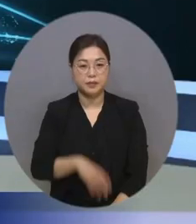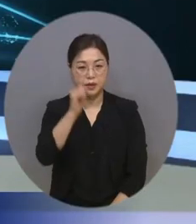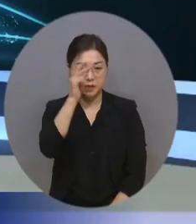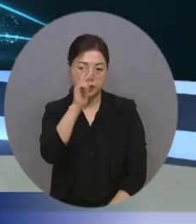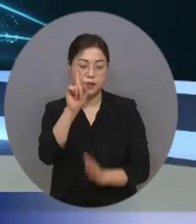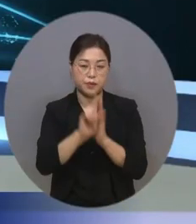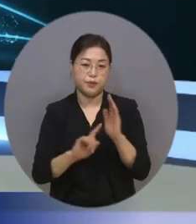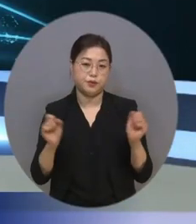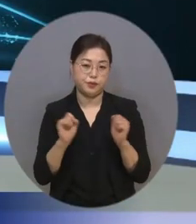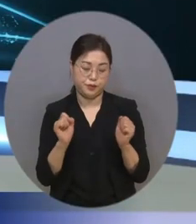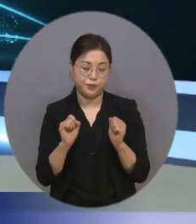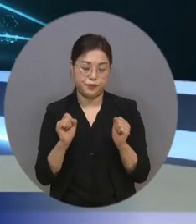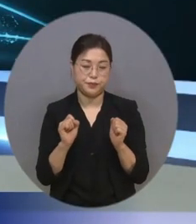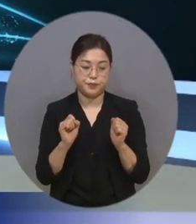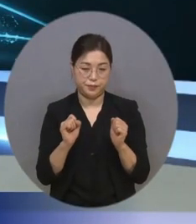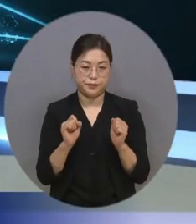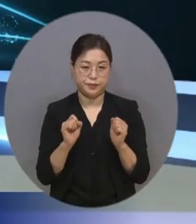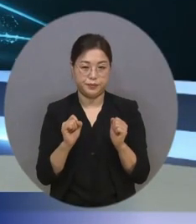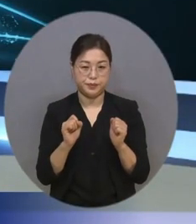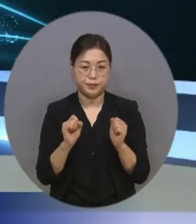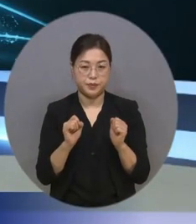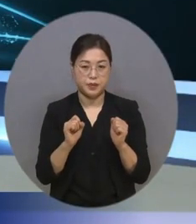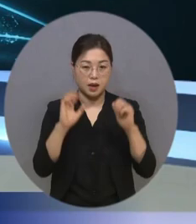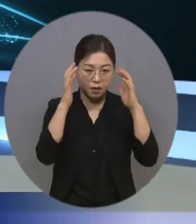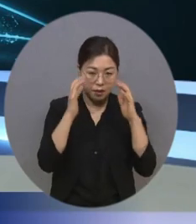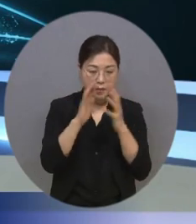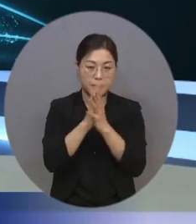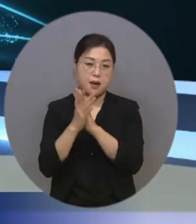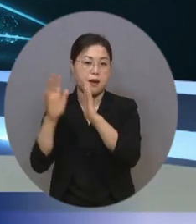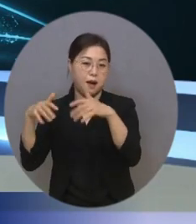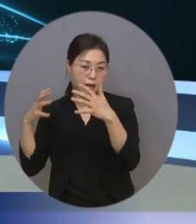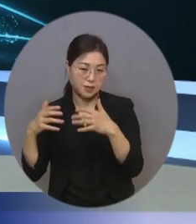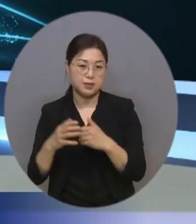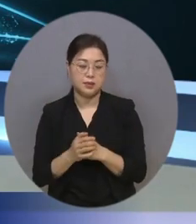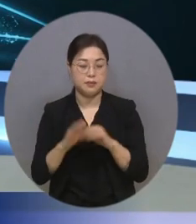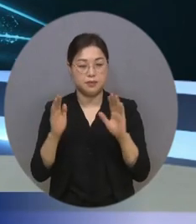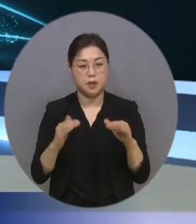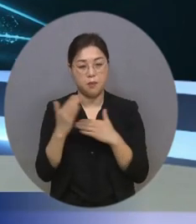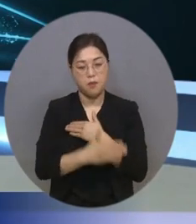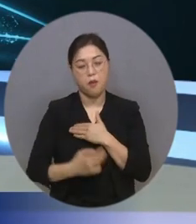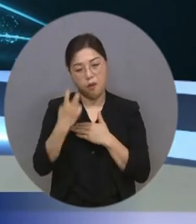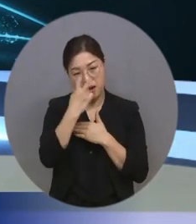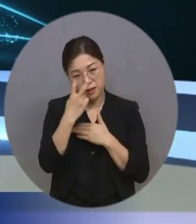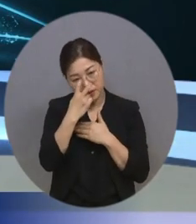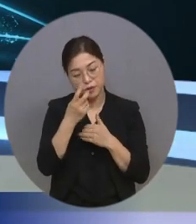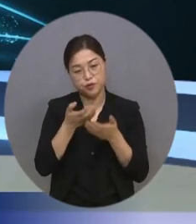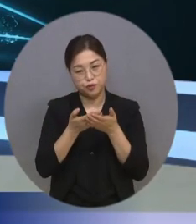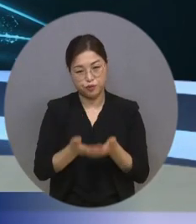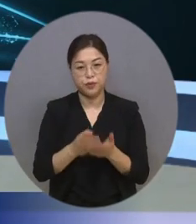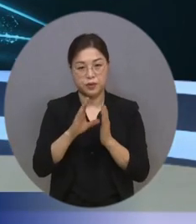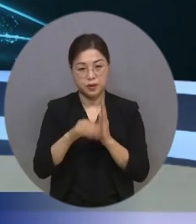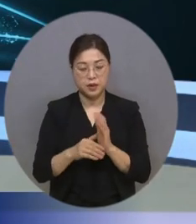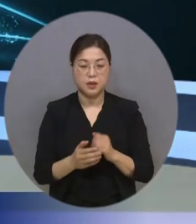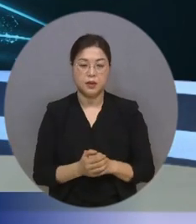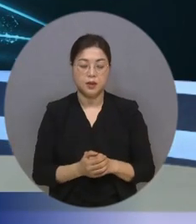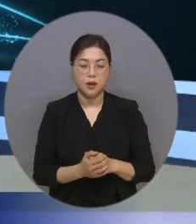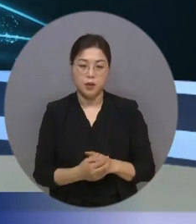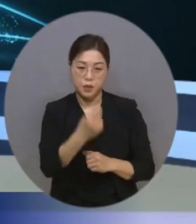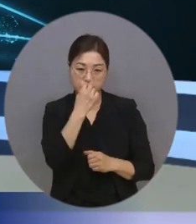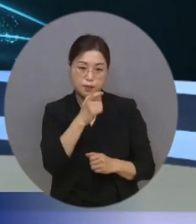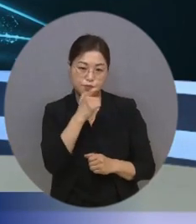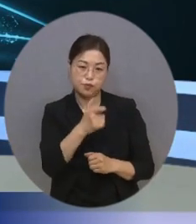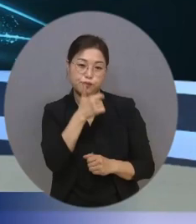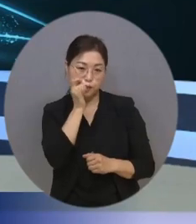갑작스럽게 기온이 뚝 떨어지면서 계절이 바뀌는 환절기 건강관리가 중요한 시기입니다. 특히 대기가